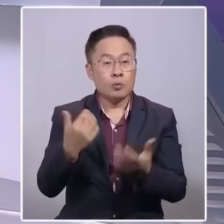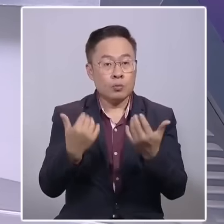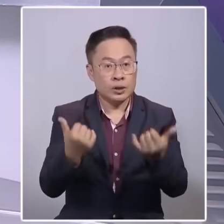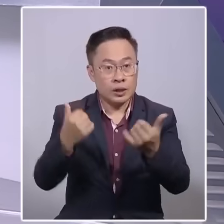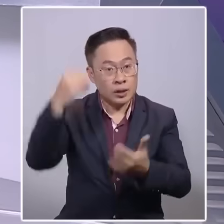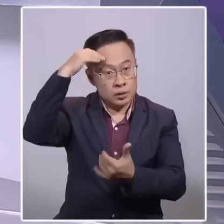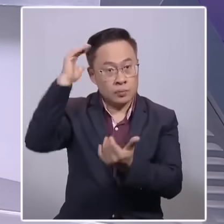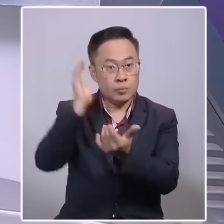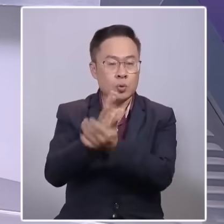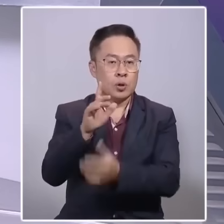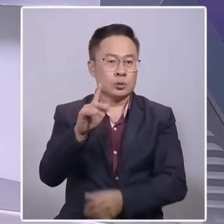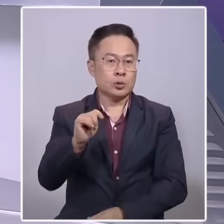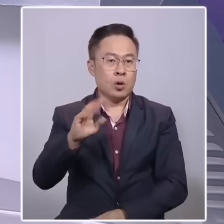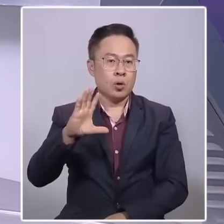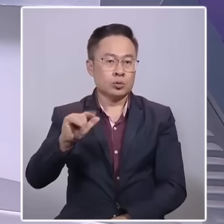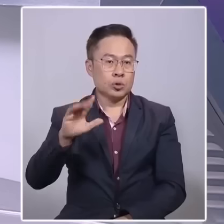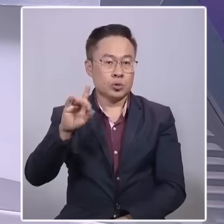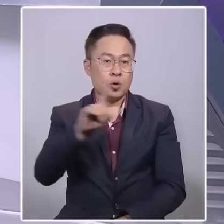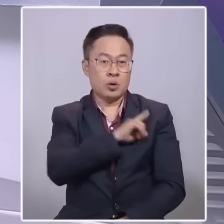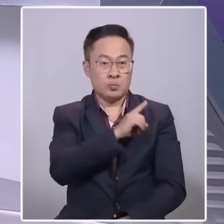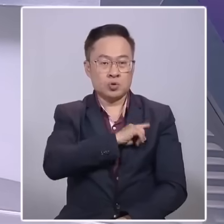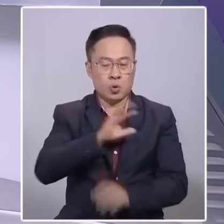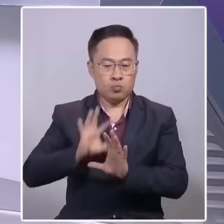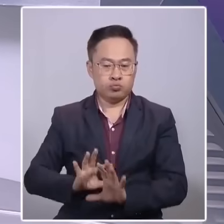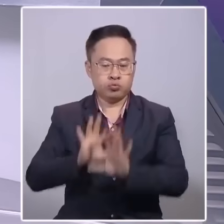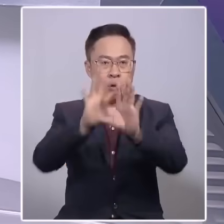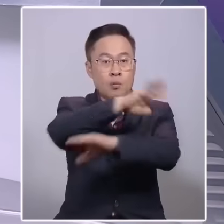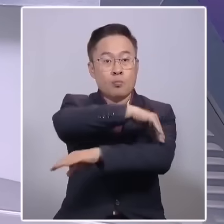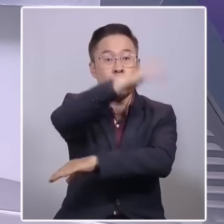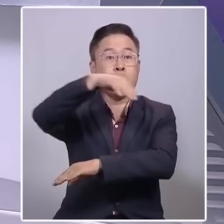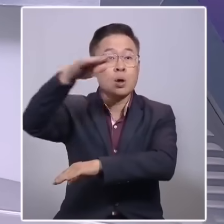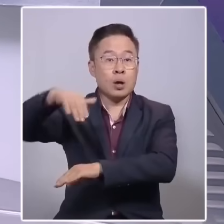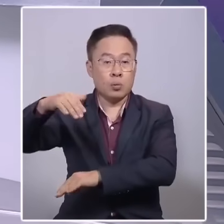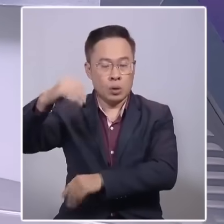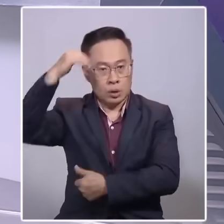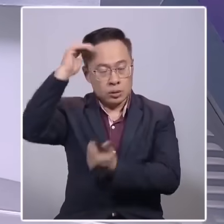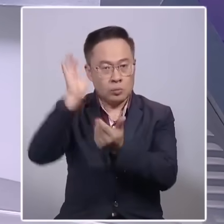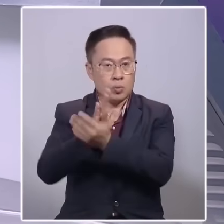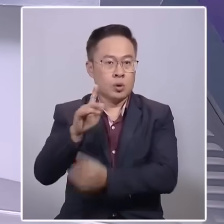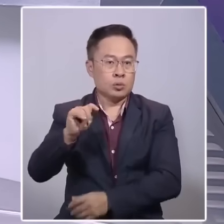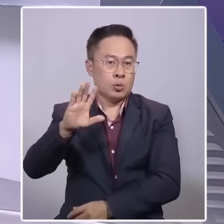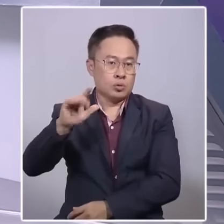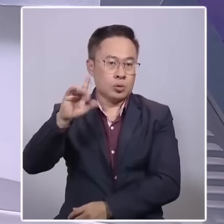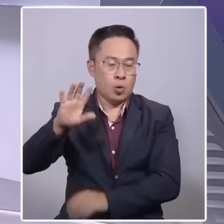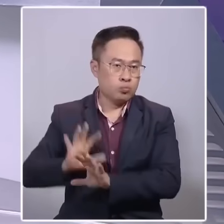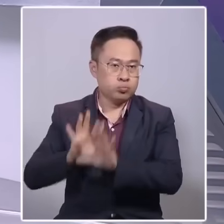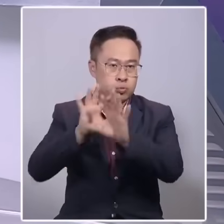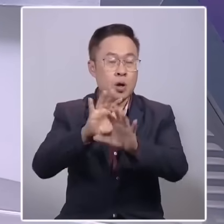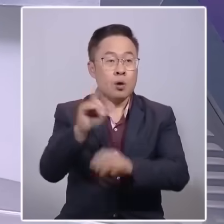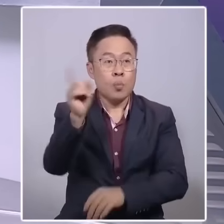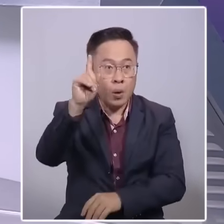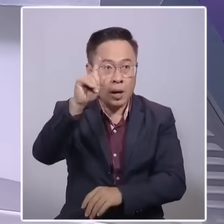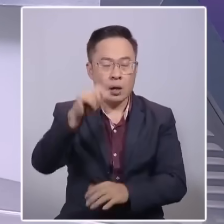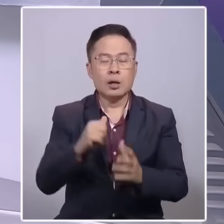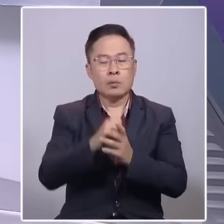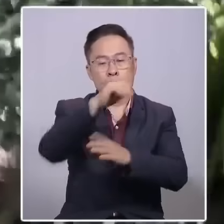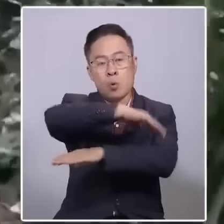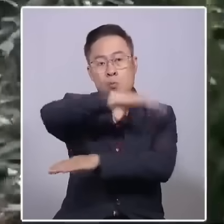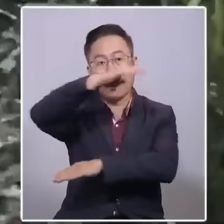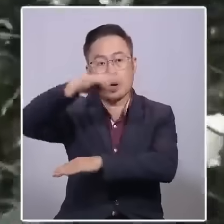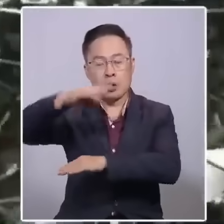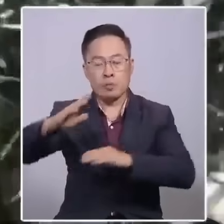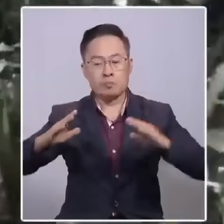ค่ายนรศวรครับเตรียมบุกขึ้นเขาบรรทัดในวันนี้หลังจากที่กองพิสูจน์หลักฐานไปเจออาวุธสงครามพร้อมกับ